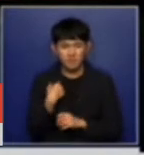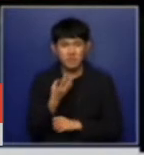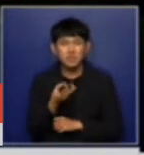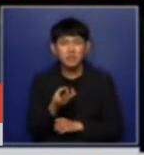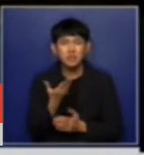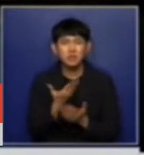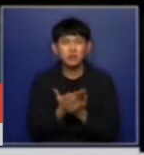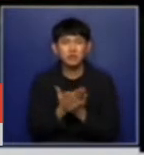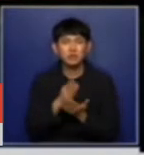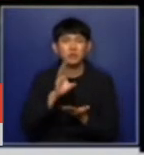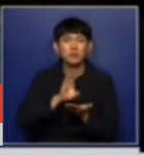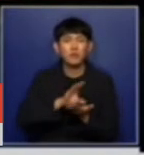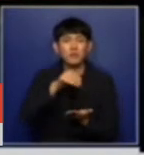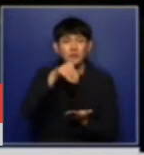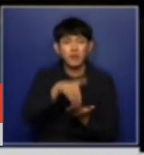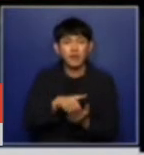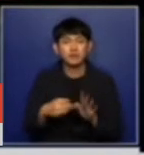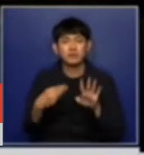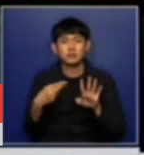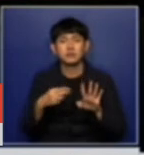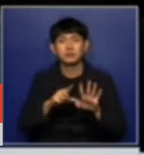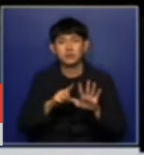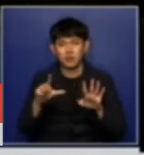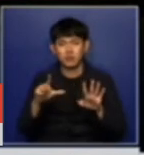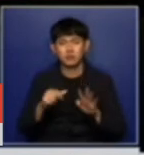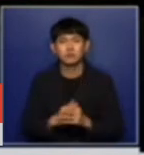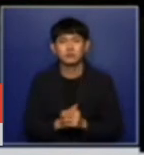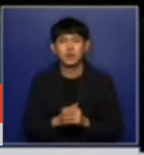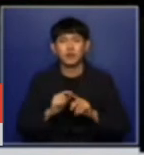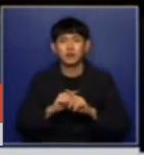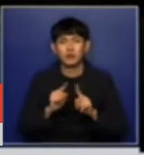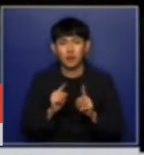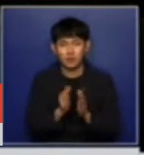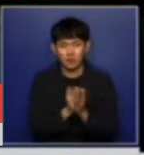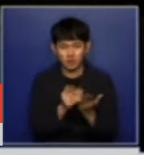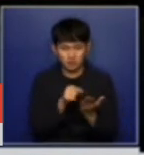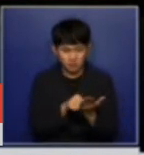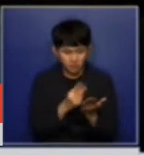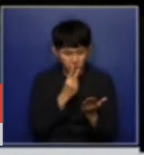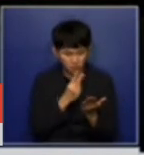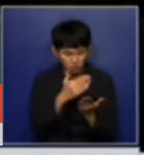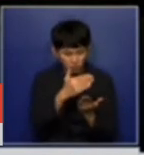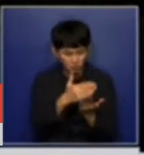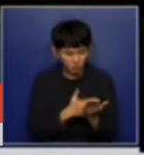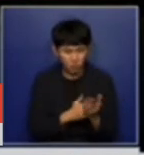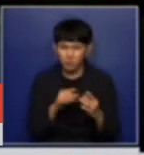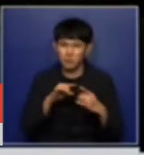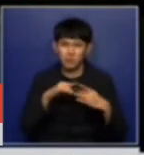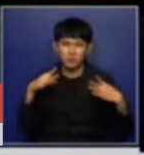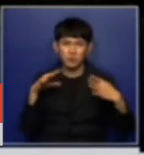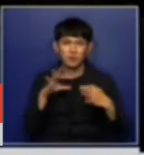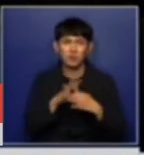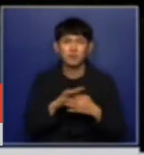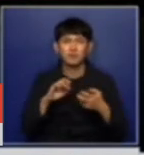าณงบกลางเอาไว้ 40,000 กว่าล้านแต่ทั้งเล่มเนี่ยไม่เคยเห็นว่ามันจะตอบโจทย์เรื่อง